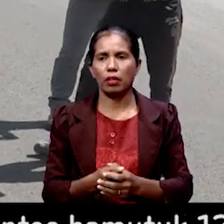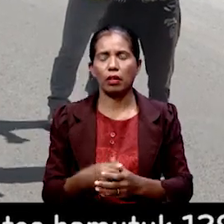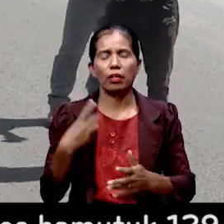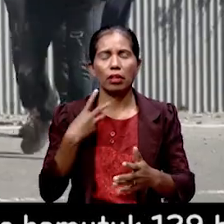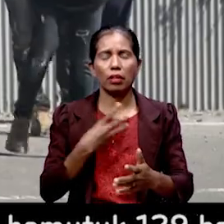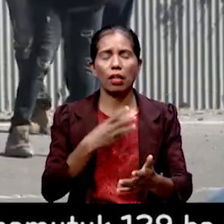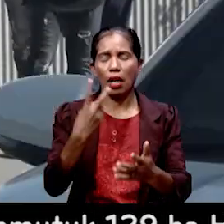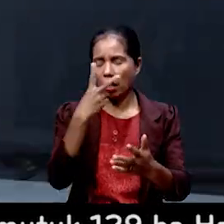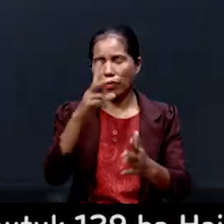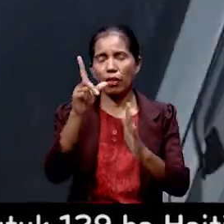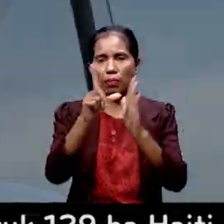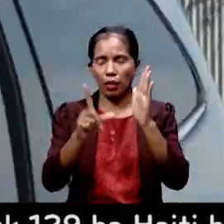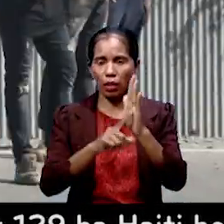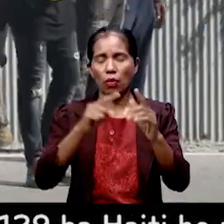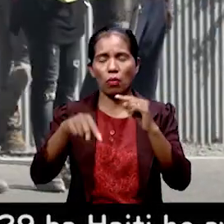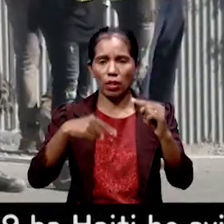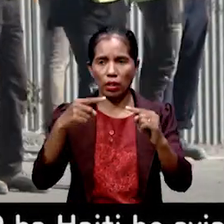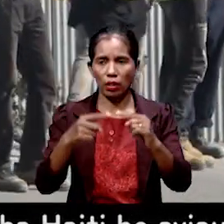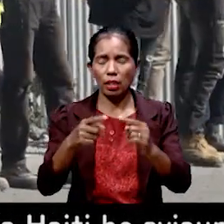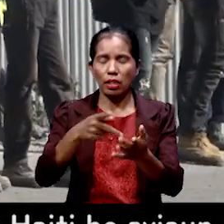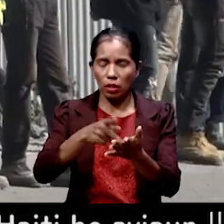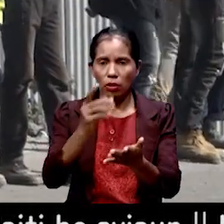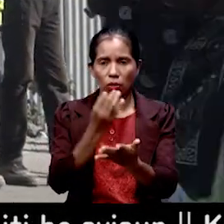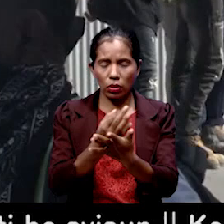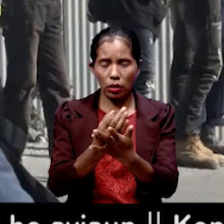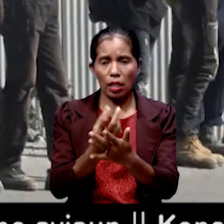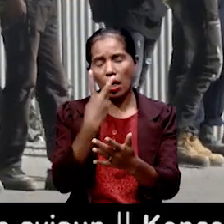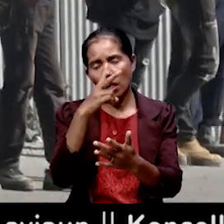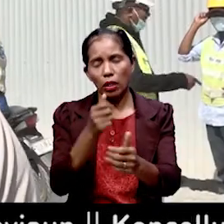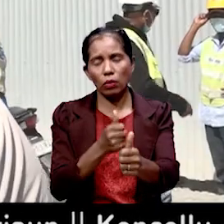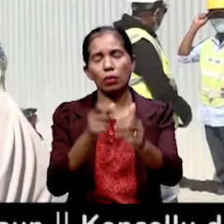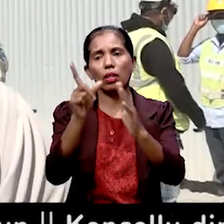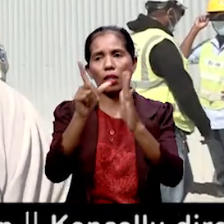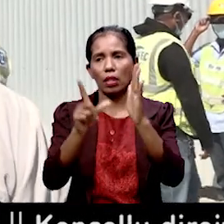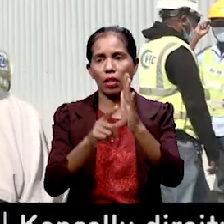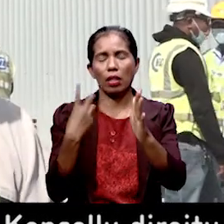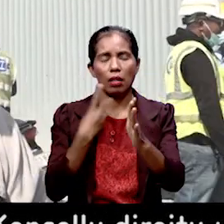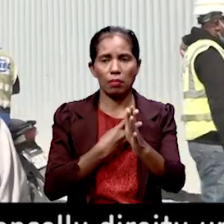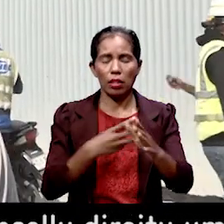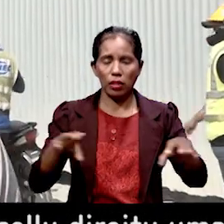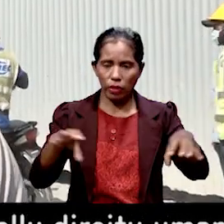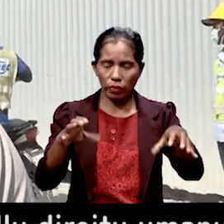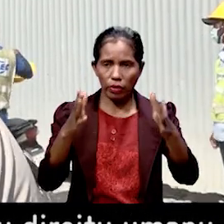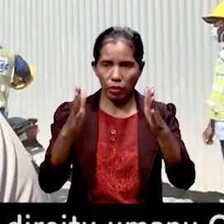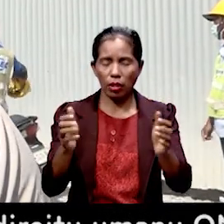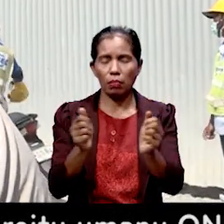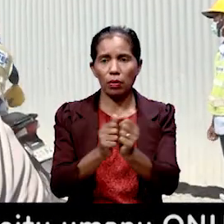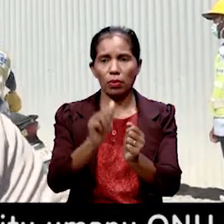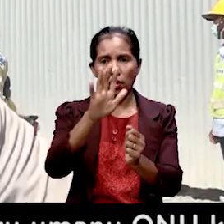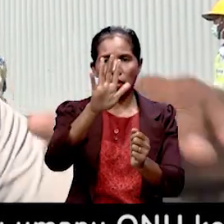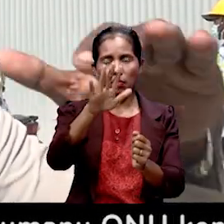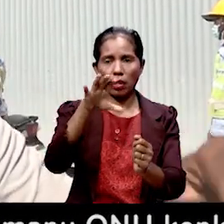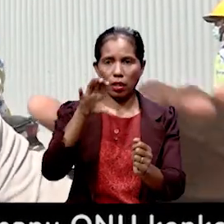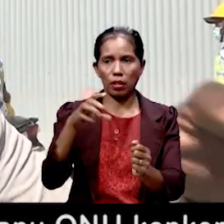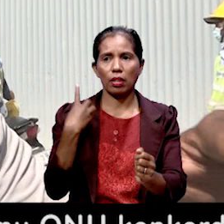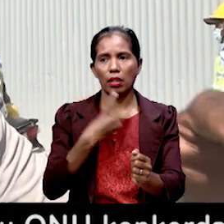fal bahye lei tamba ban hira nia atu be se lu osang ida ni te hapar ba lei ami ko azam ne traveler iha lima ras racing mai be